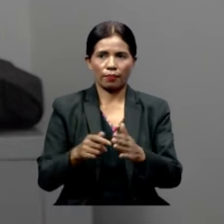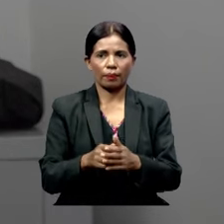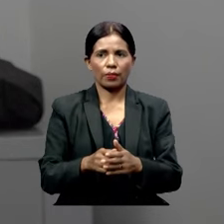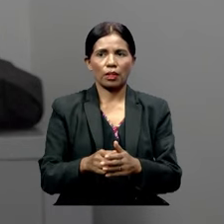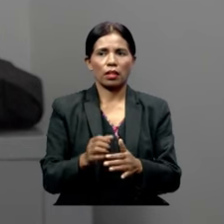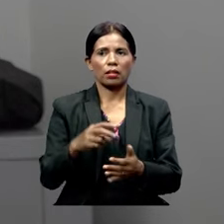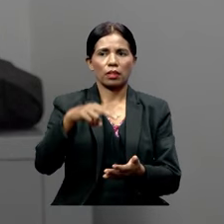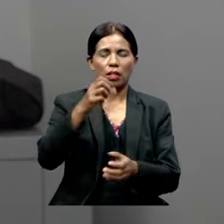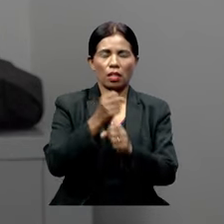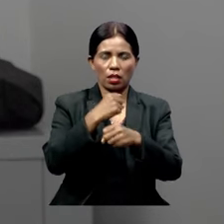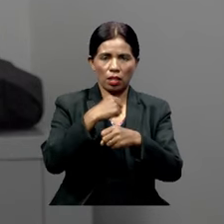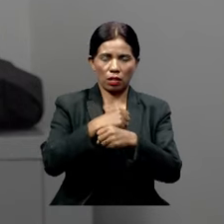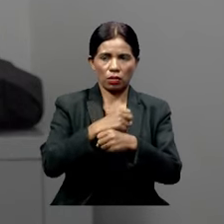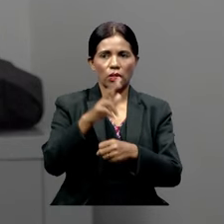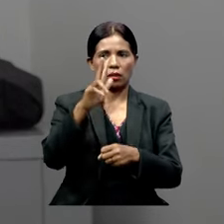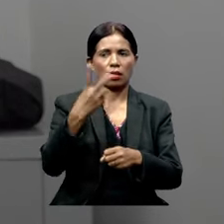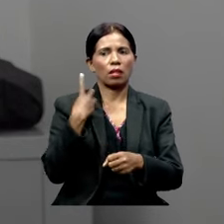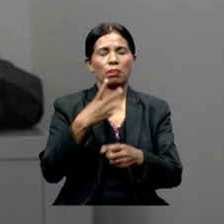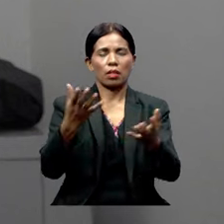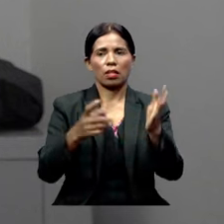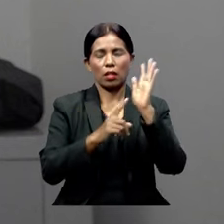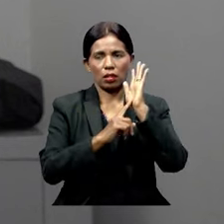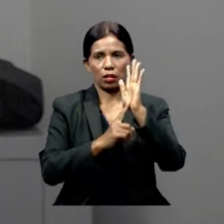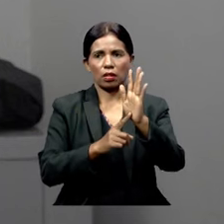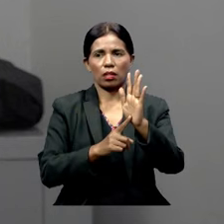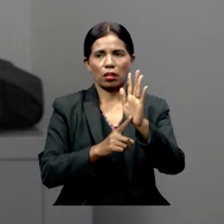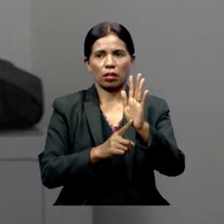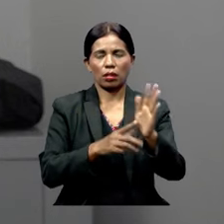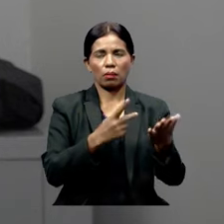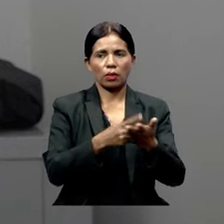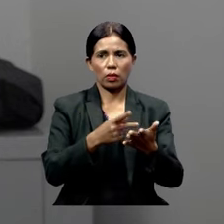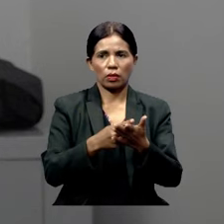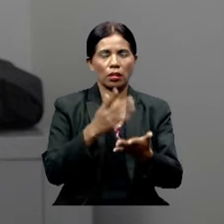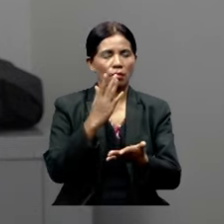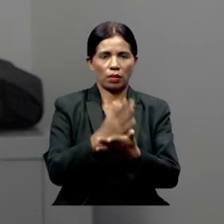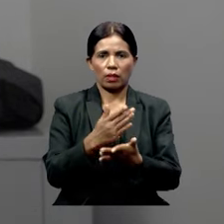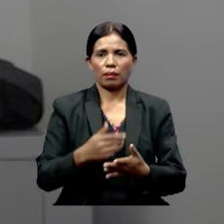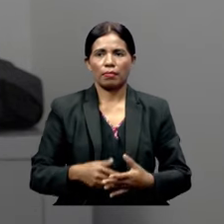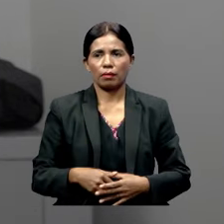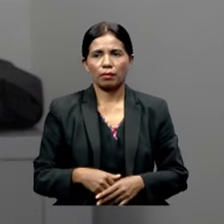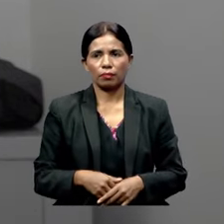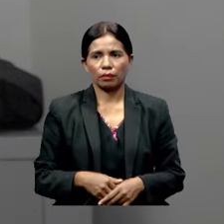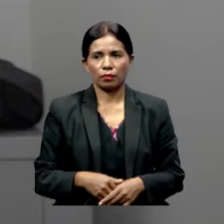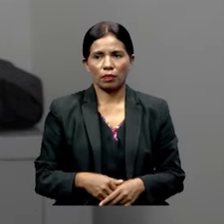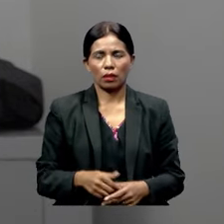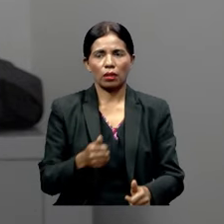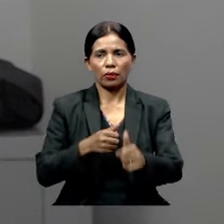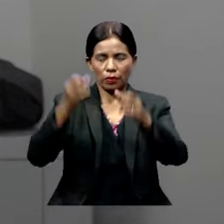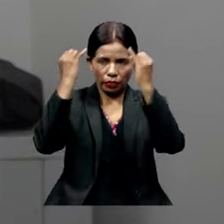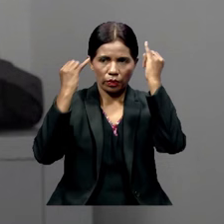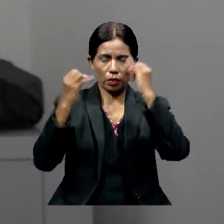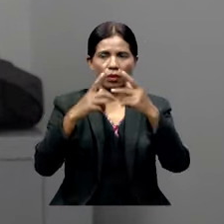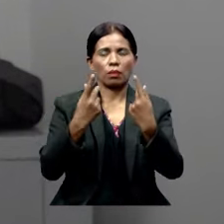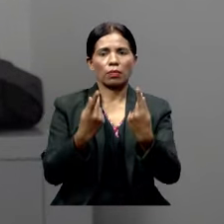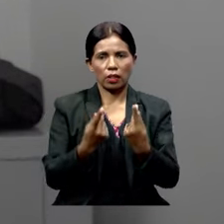si hari tan tolo ni ami akar informa kata idan ini proses idan ini kanselarona. Sintuir informasane kompanyi